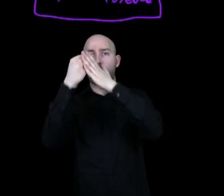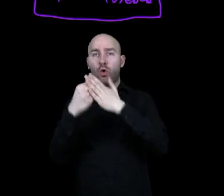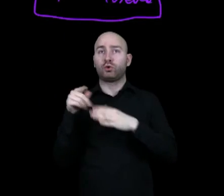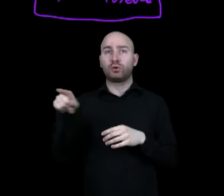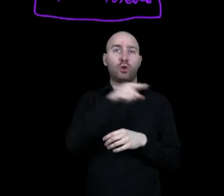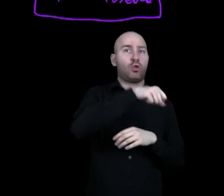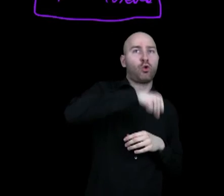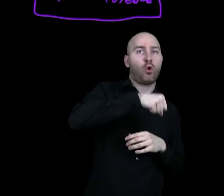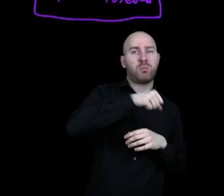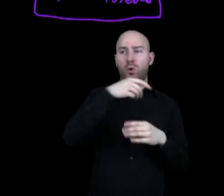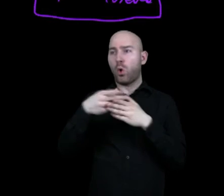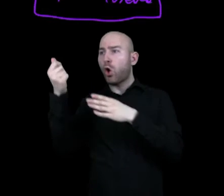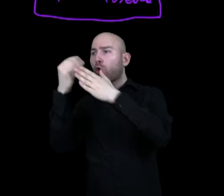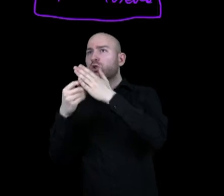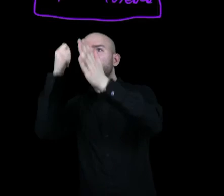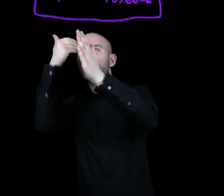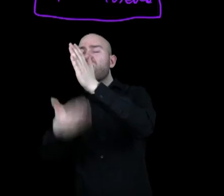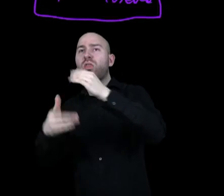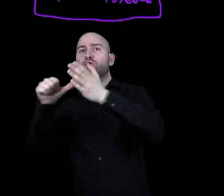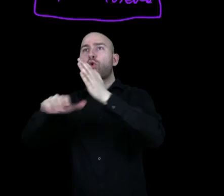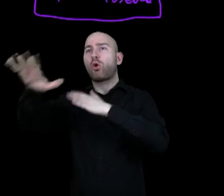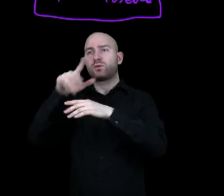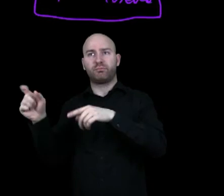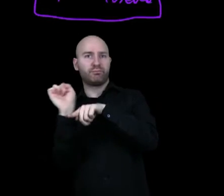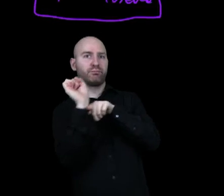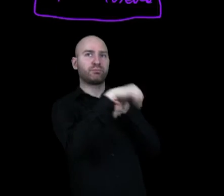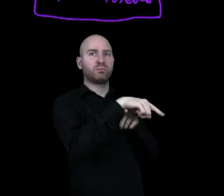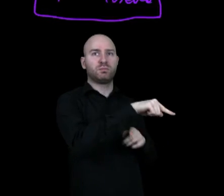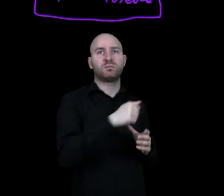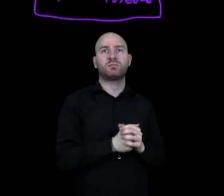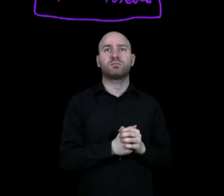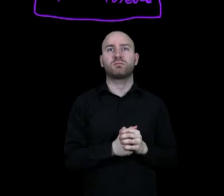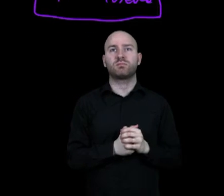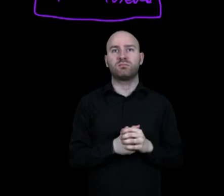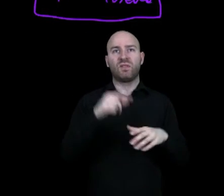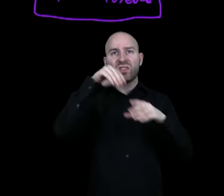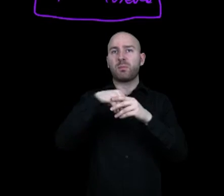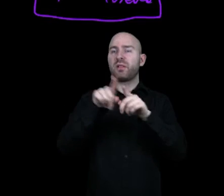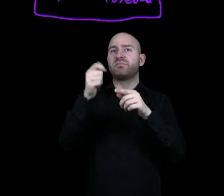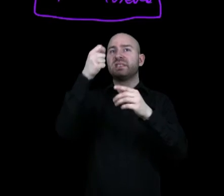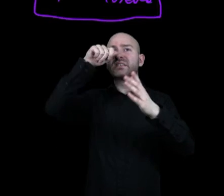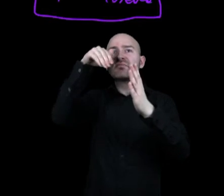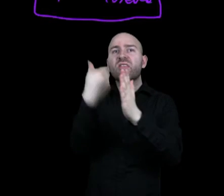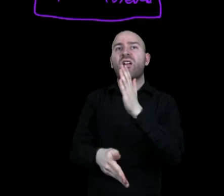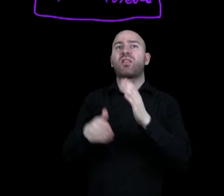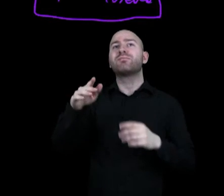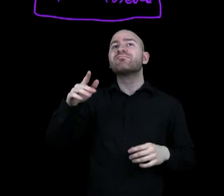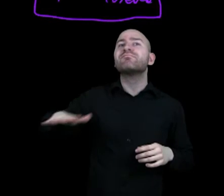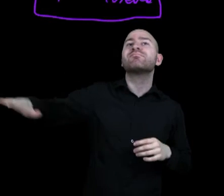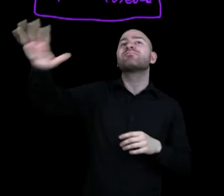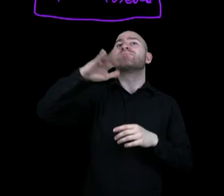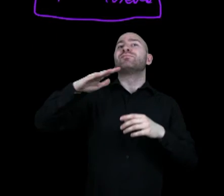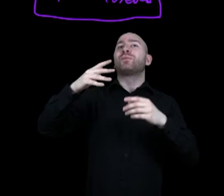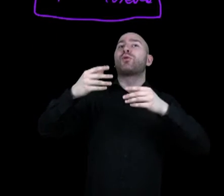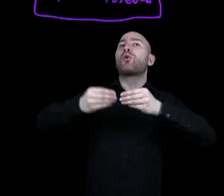krańcową z tej torebki. Zatem wychodząc poza ten punkt, ponosimy ukryte koszty, które zjadają nam całą korzyść, którą